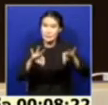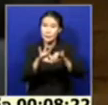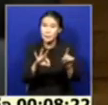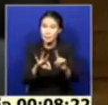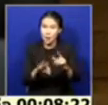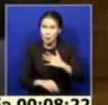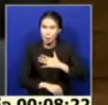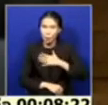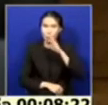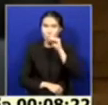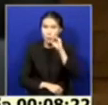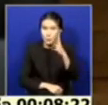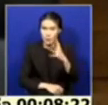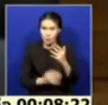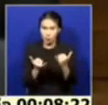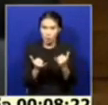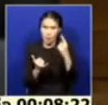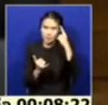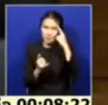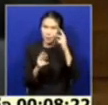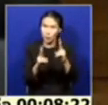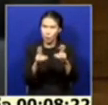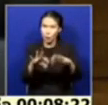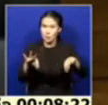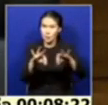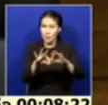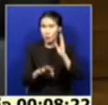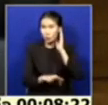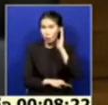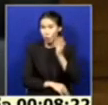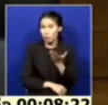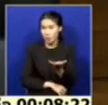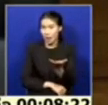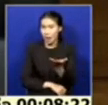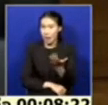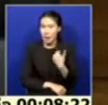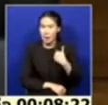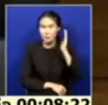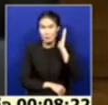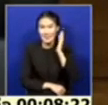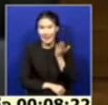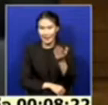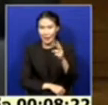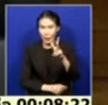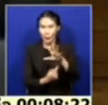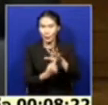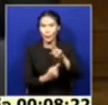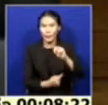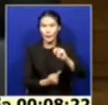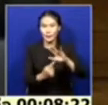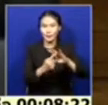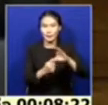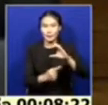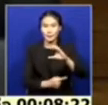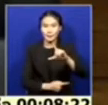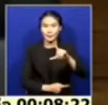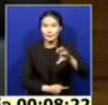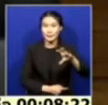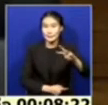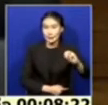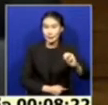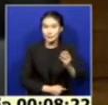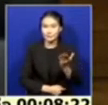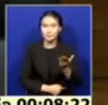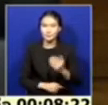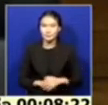ขอบพระคุณครับเมื่อสักครู่ผมอาจจะไม่ได้อารัมภบทไปนะครับว่าคนไทยในต่างประเทศมี